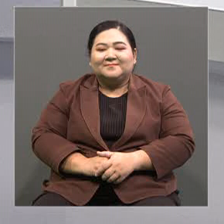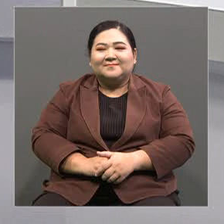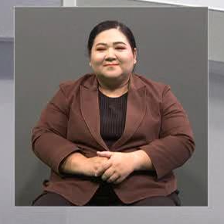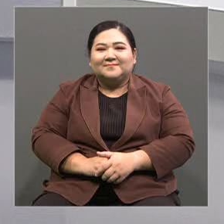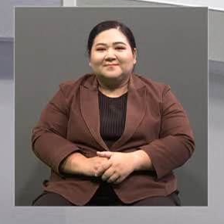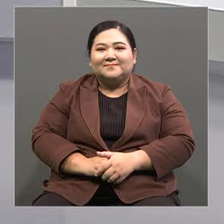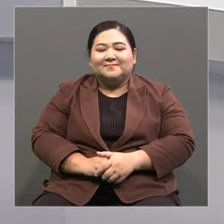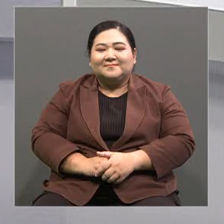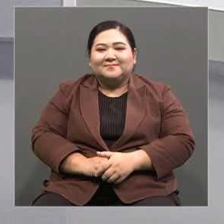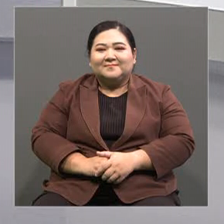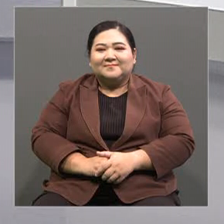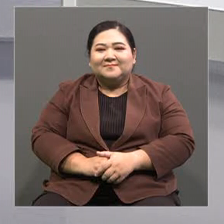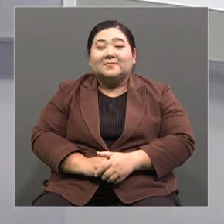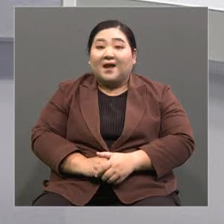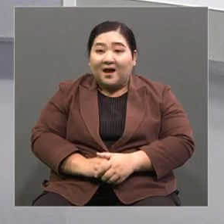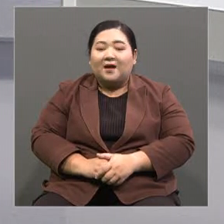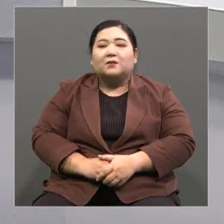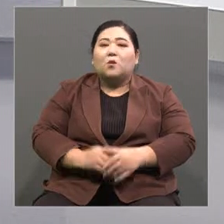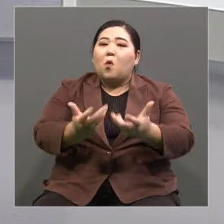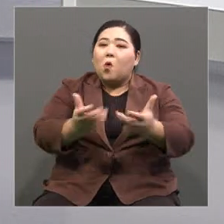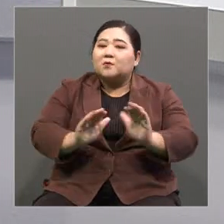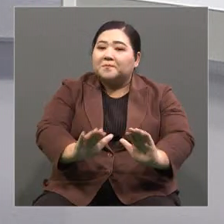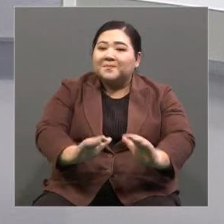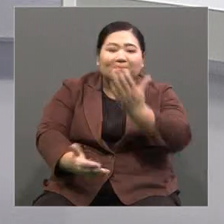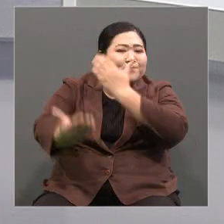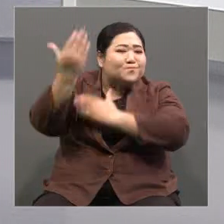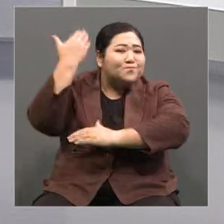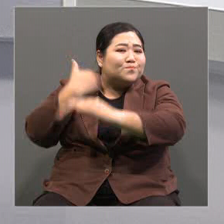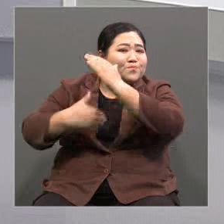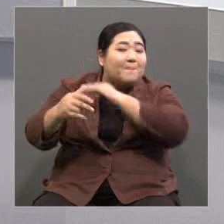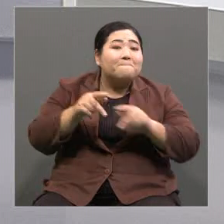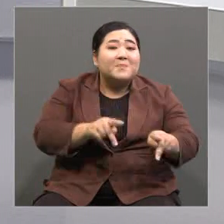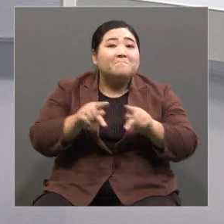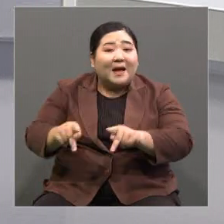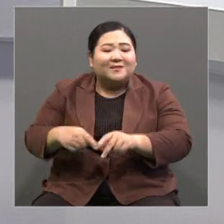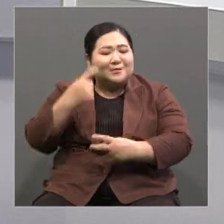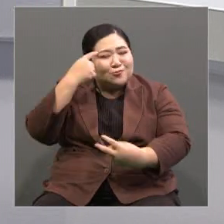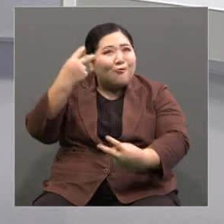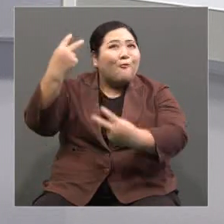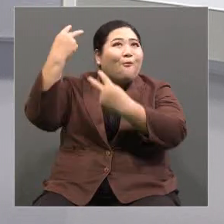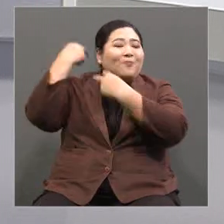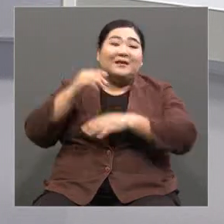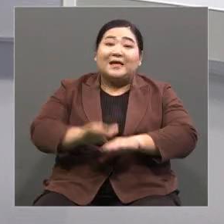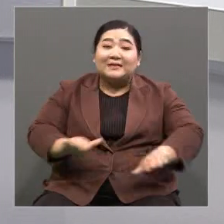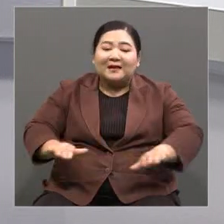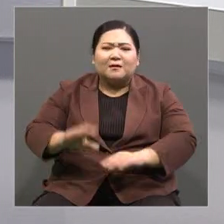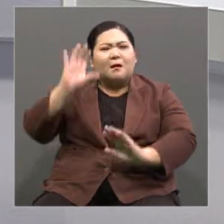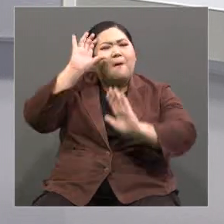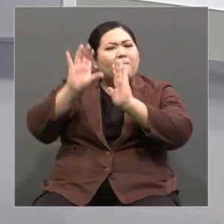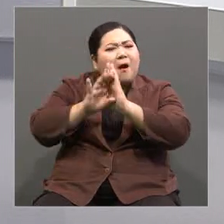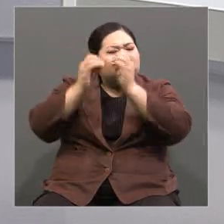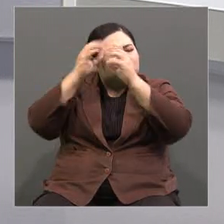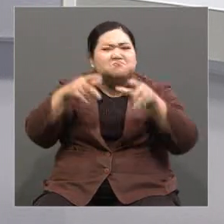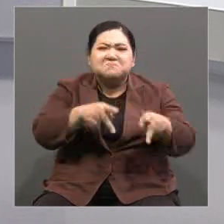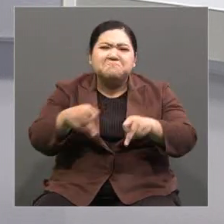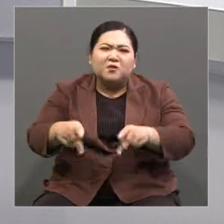คุณผู้ชมพี่บ๋องถ้าพูดถึงพิพิธภัณฑ์นะฮะตอนสมัยที่เป็นเด็กๆหรือว่าตอนเนี้ยถ้าเราจำภาพของพิพิธภัณฑ์เราจะมีความรู้สึกออ๊ไม่อยากไป